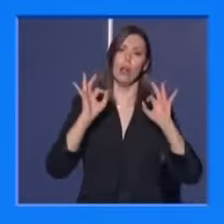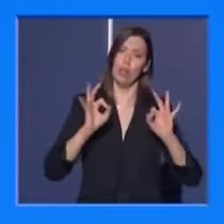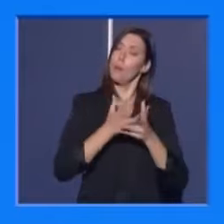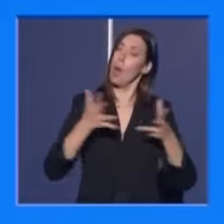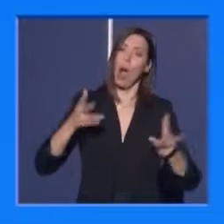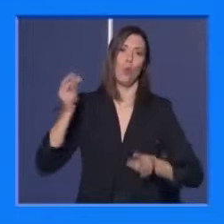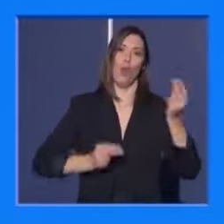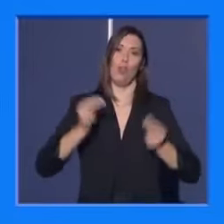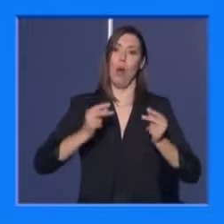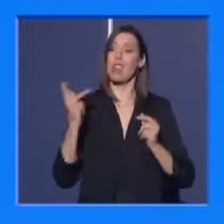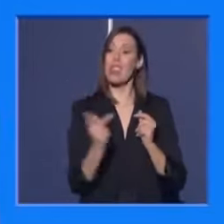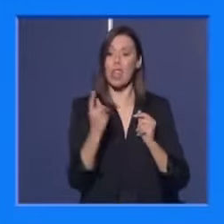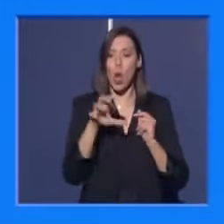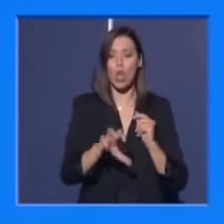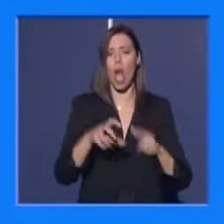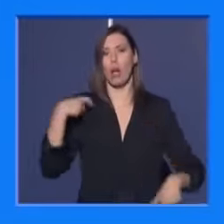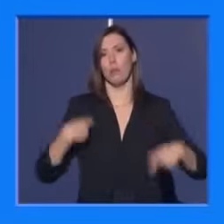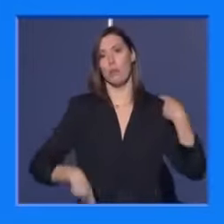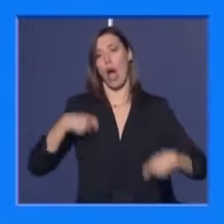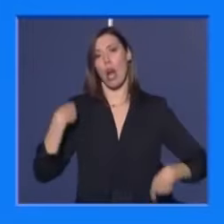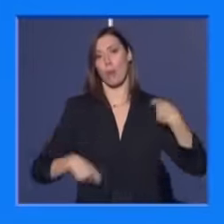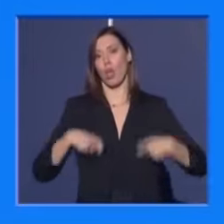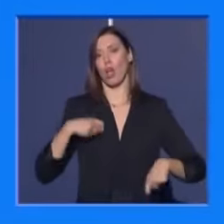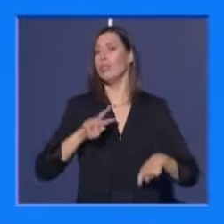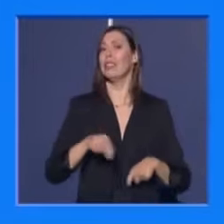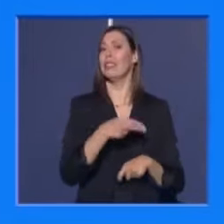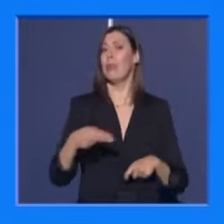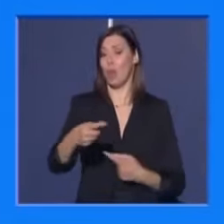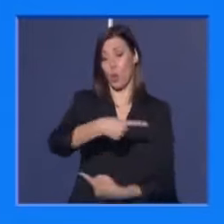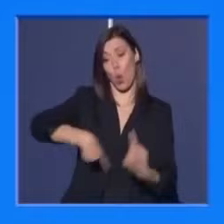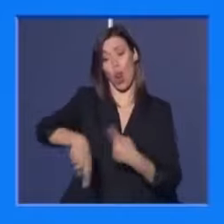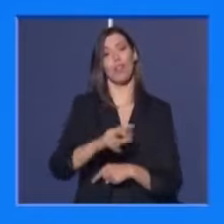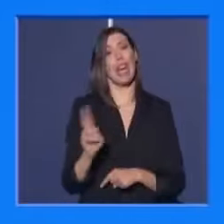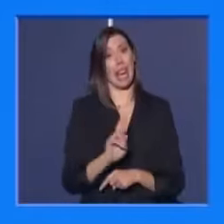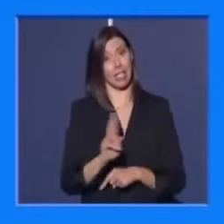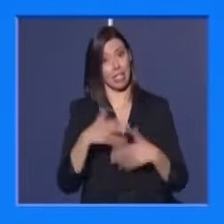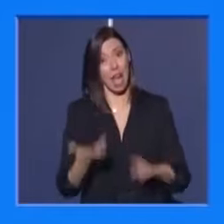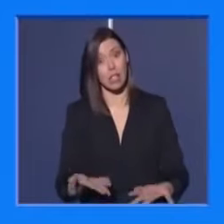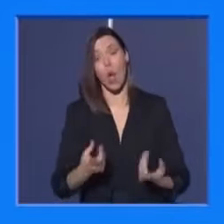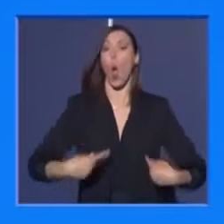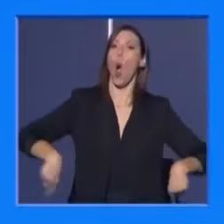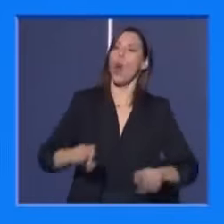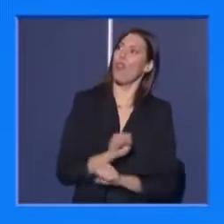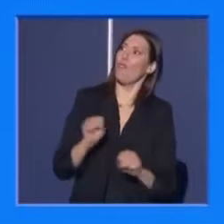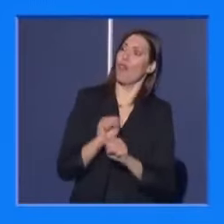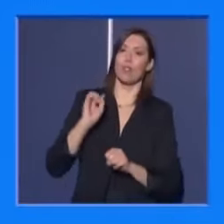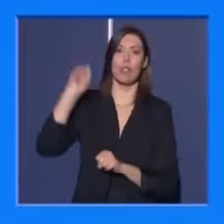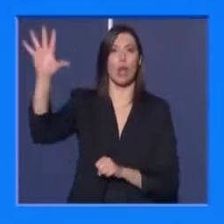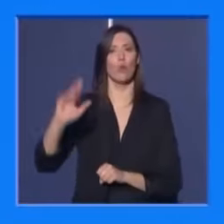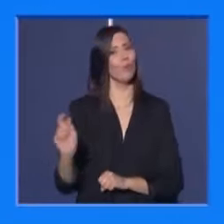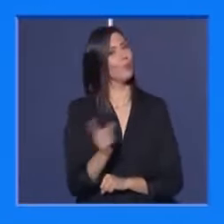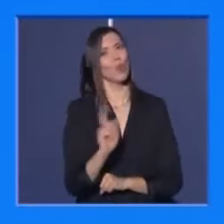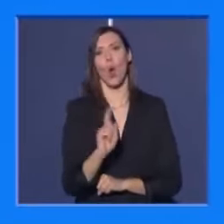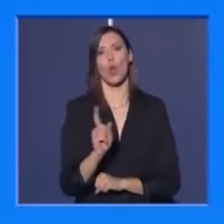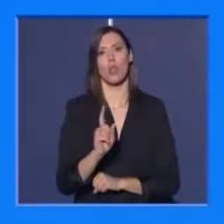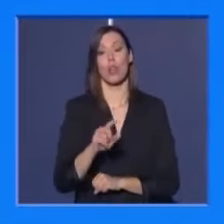κοινωνίες. Δεν είναι ούτε ρατσιστές, ούτε ξενόφοβοι. Βλέπουν δίπλα τους να εγκαθίστανται άνθρωποι που ήρθαν